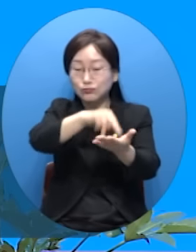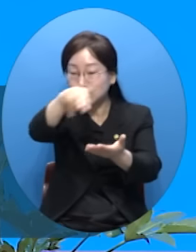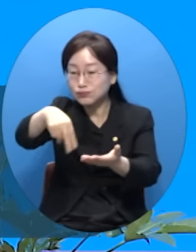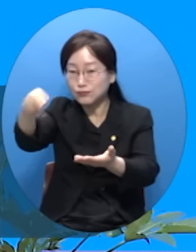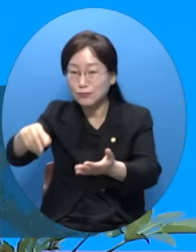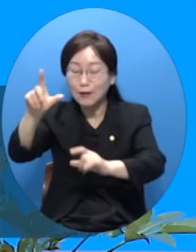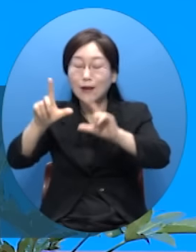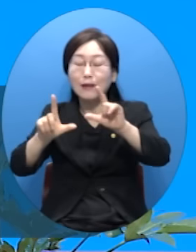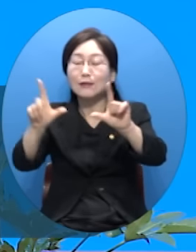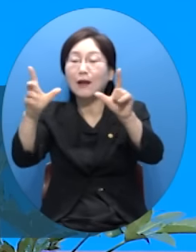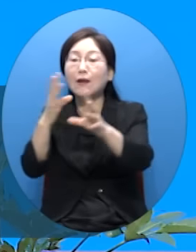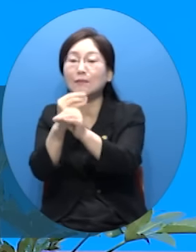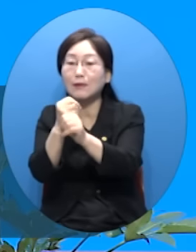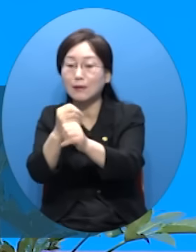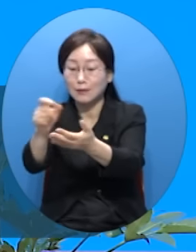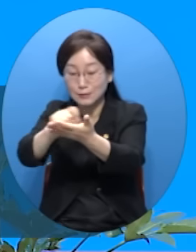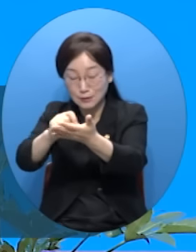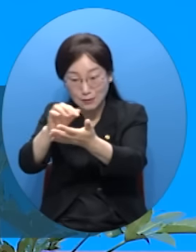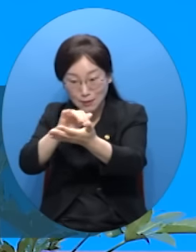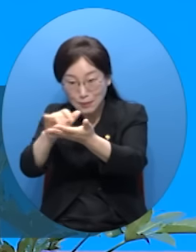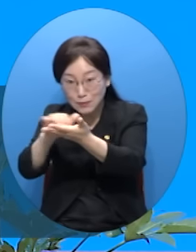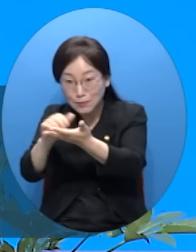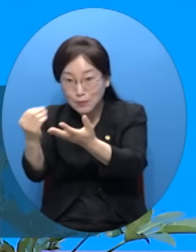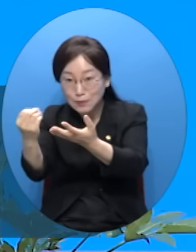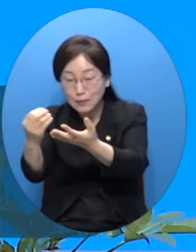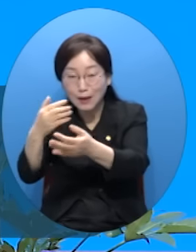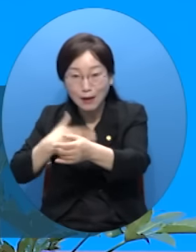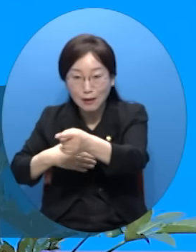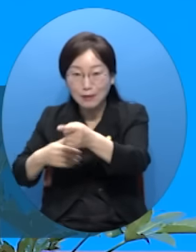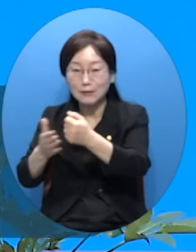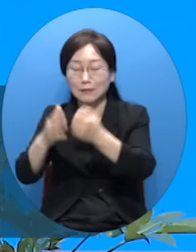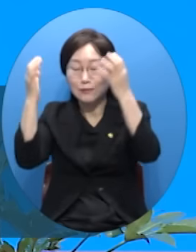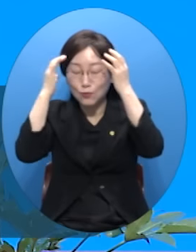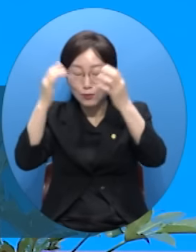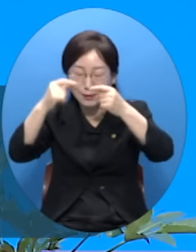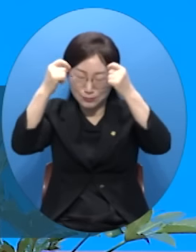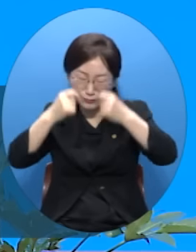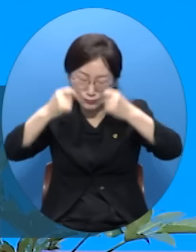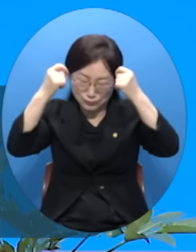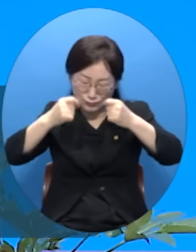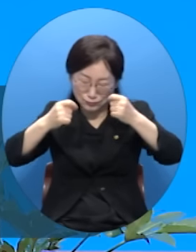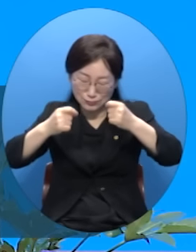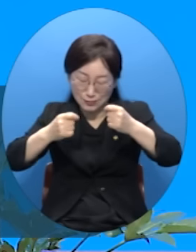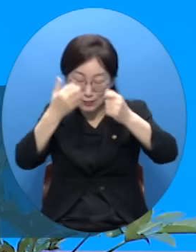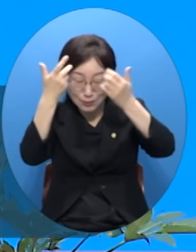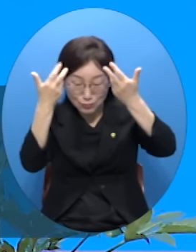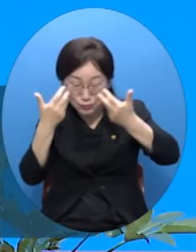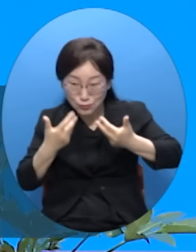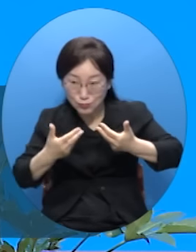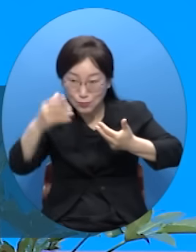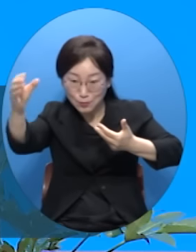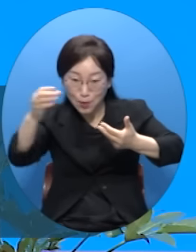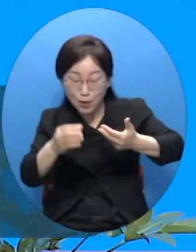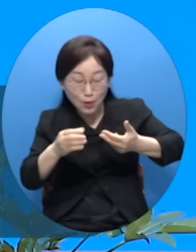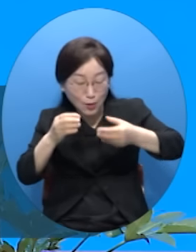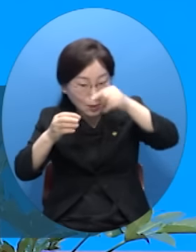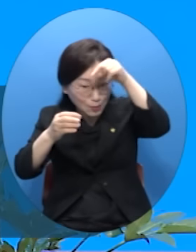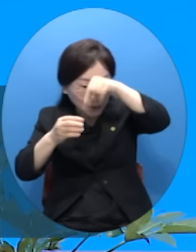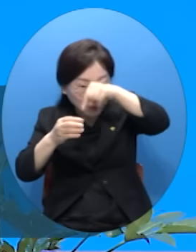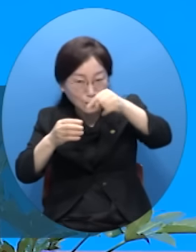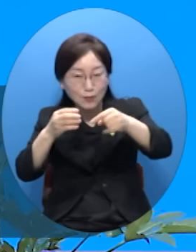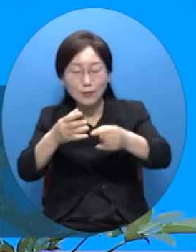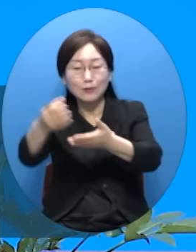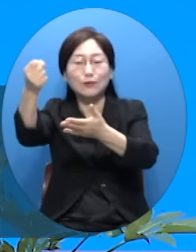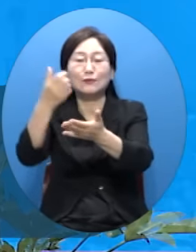날들을 헤아리셨사오니 고난 가운데 흘린 눈물을 주님의 병에 담으소서. 그는 부르짖었던 것입니다.